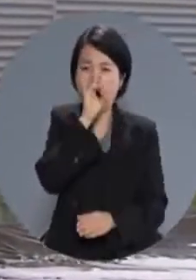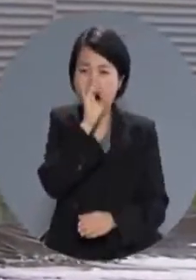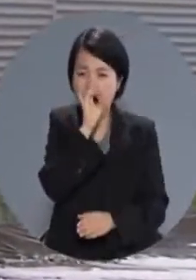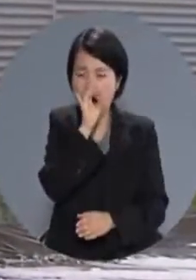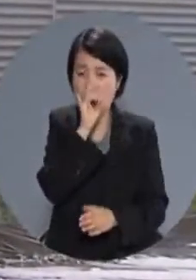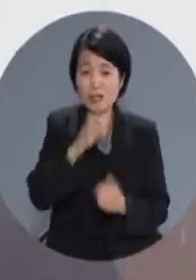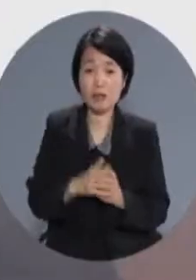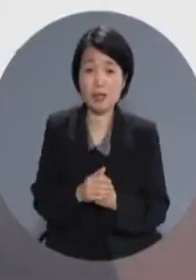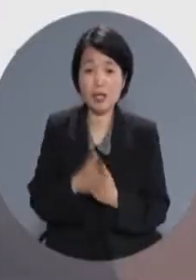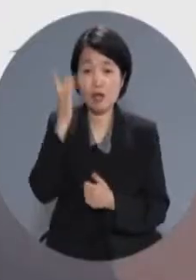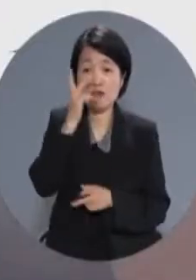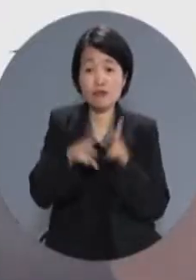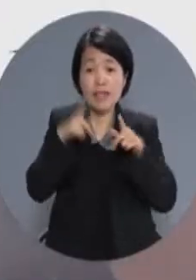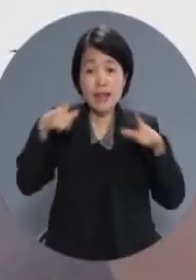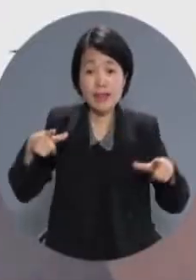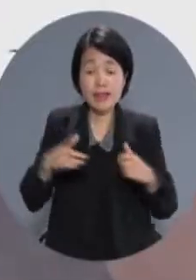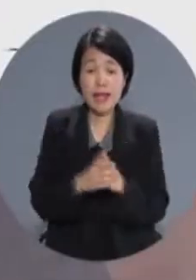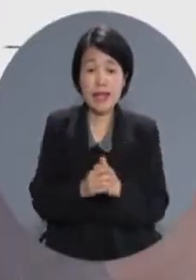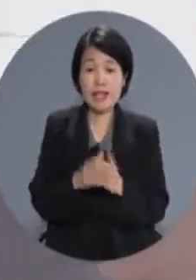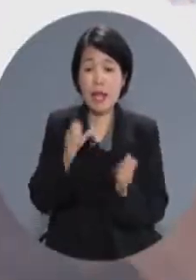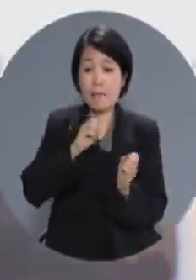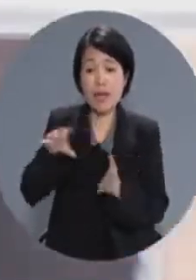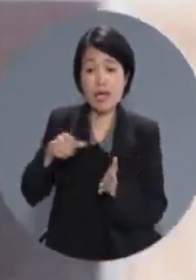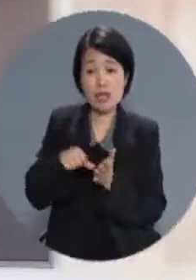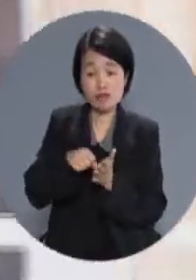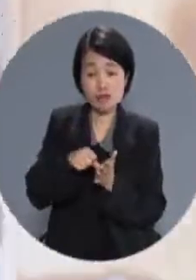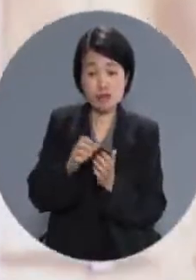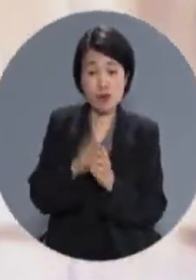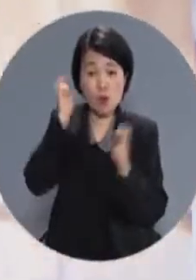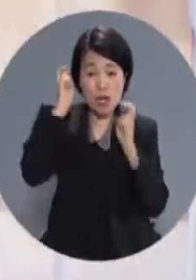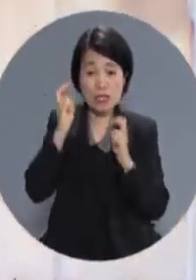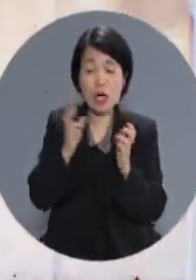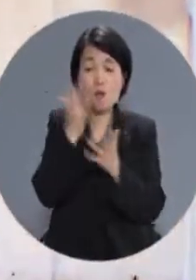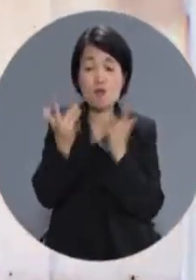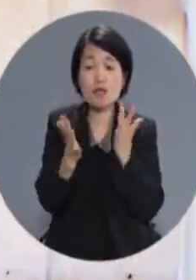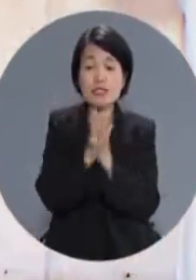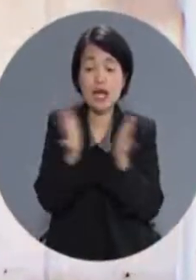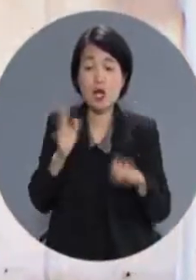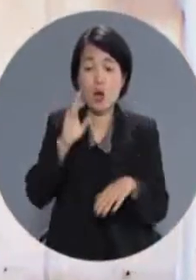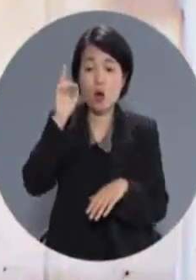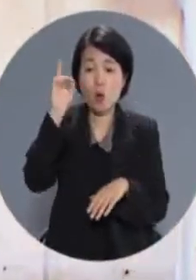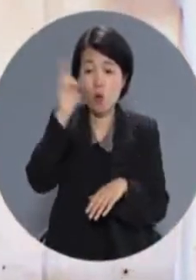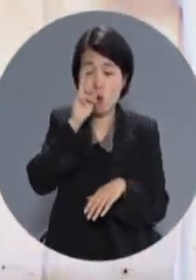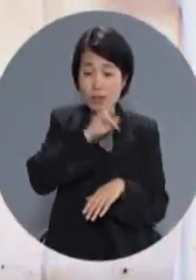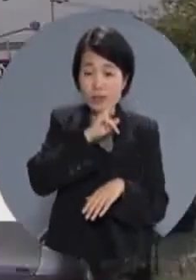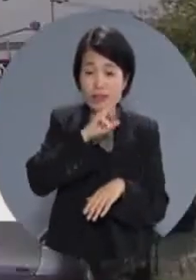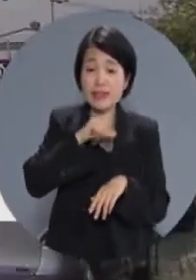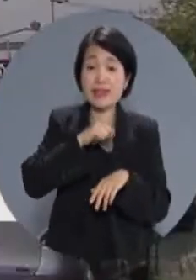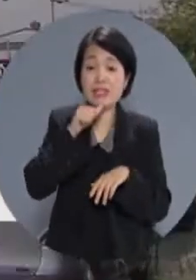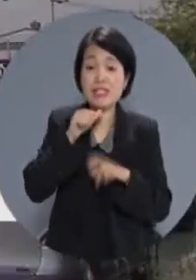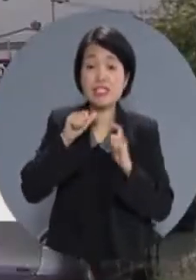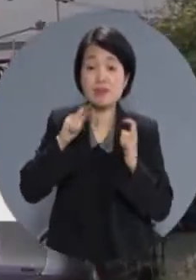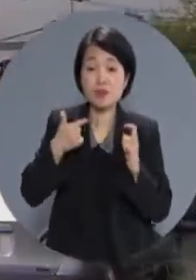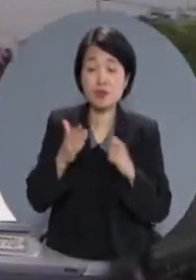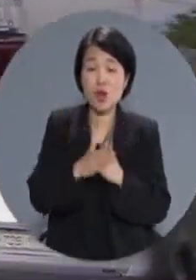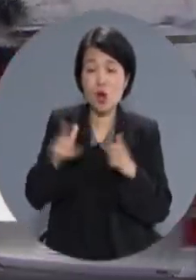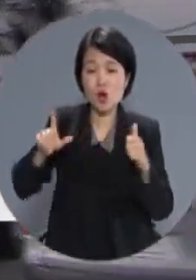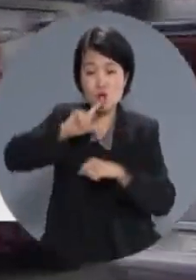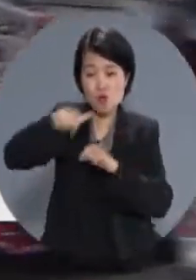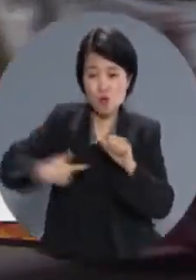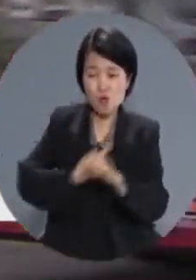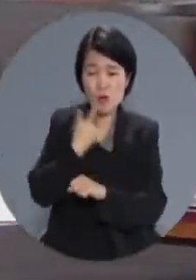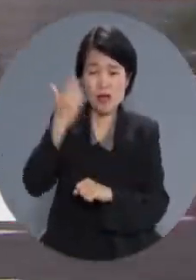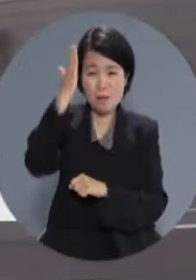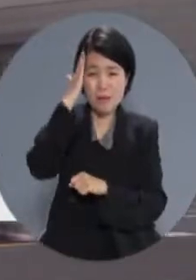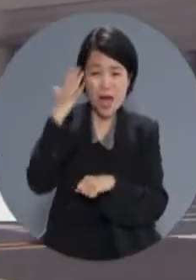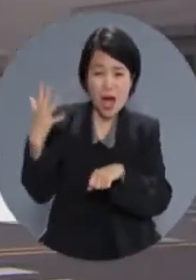않습니다. 여수산단의 한 폐기물 처리 업체에서 불이 시작된 건 오늘 오전 5시 10분쯤. 일대에 매캐하고 짙은